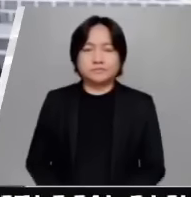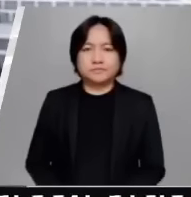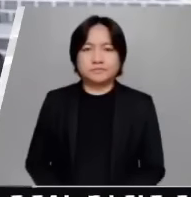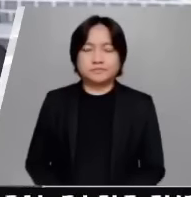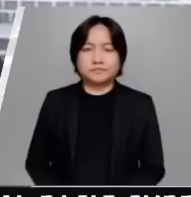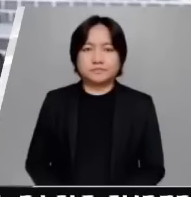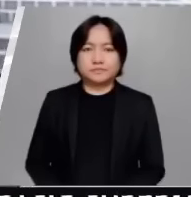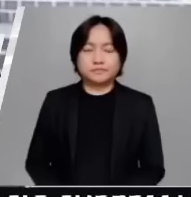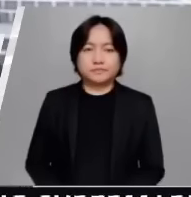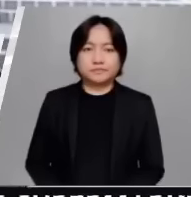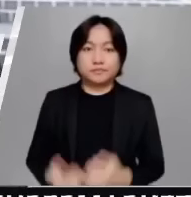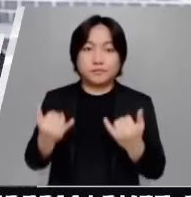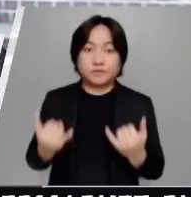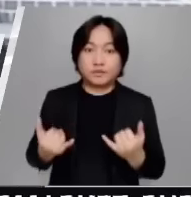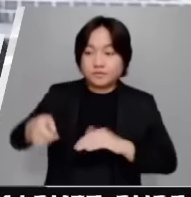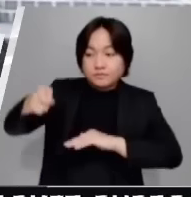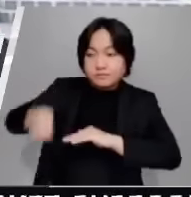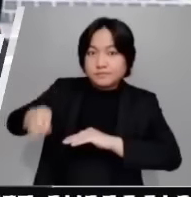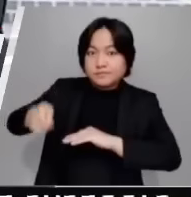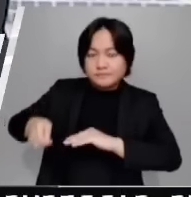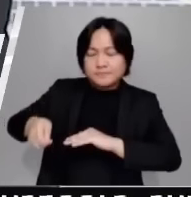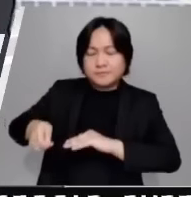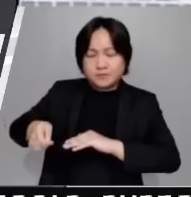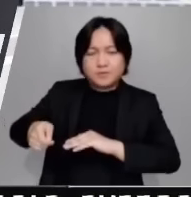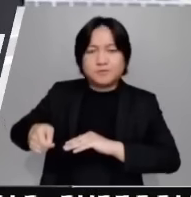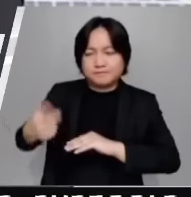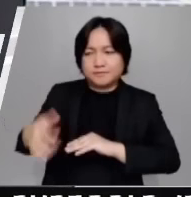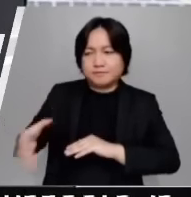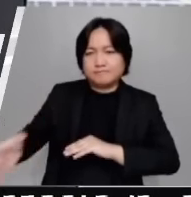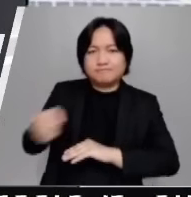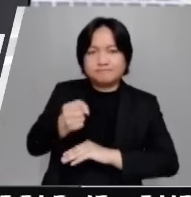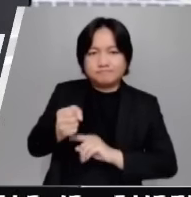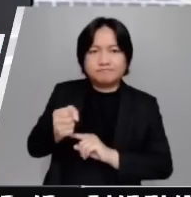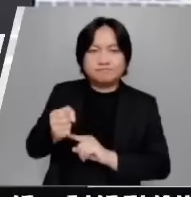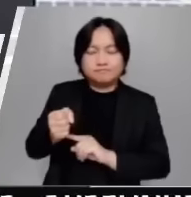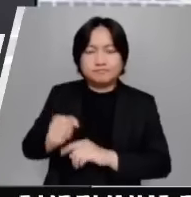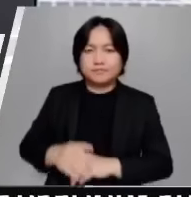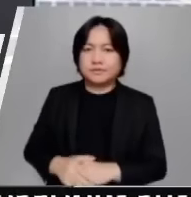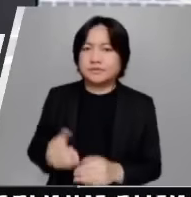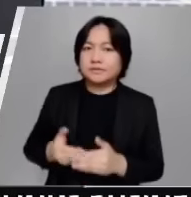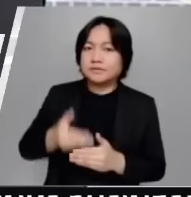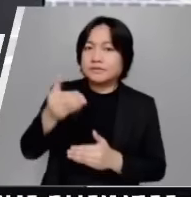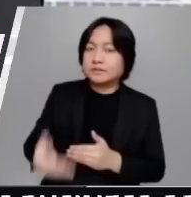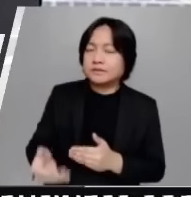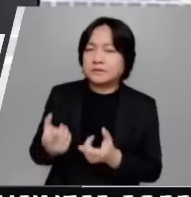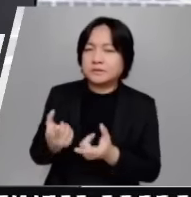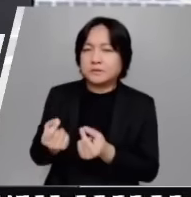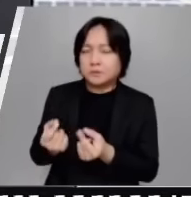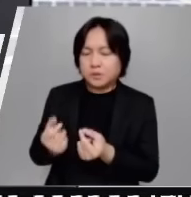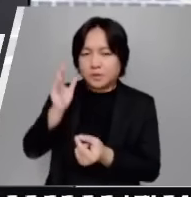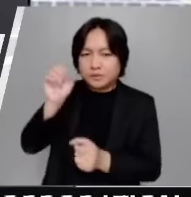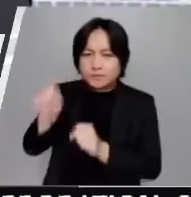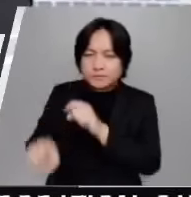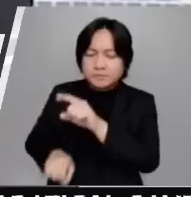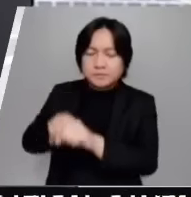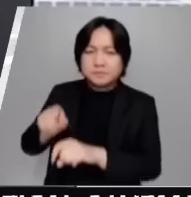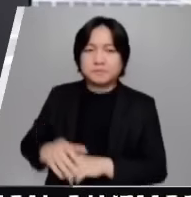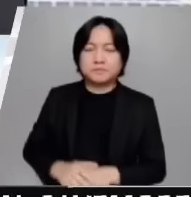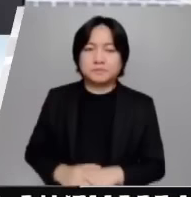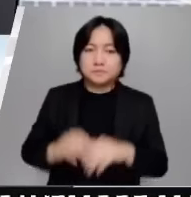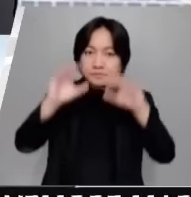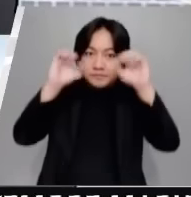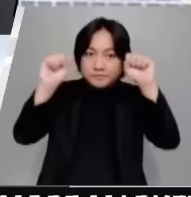kay Pastor Kiboy ay nasa kamay na raw ng hudikatura ang susunod niyang kahaharapin siniguro naman ng Pangulong mapoprotektahan ang kanyang mga